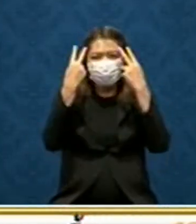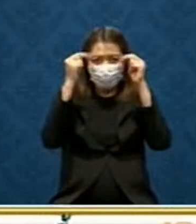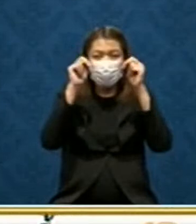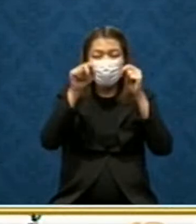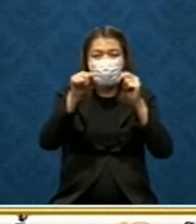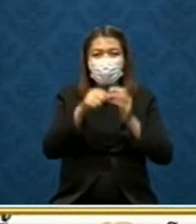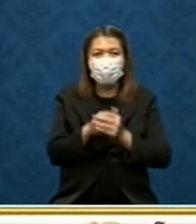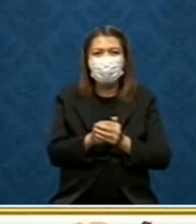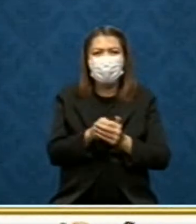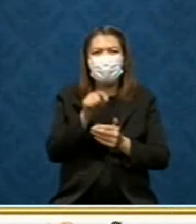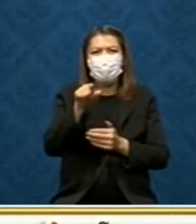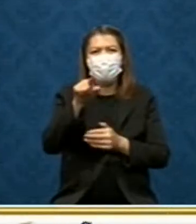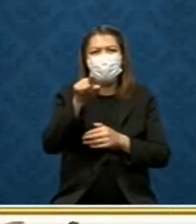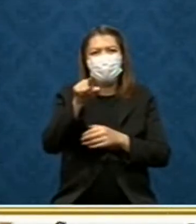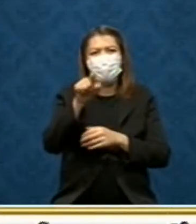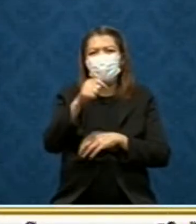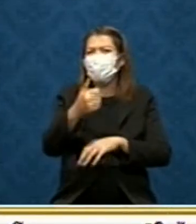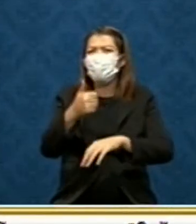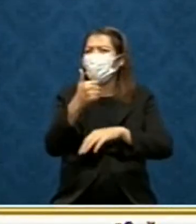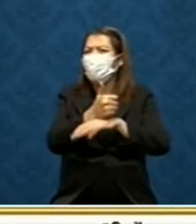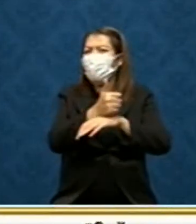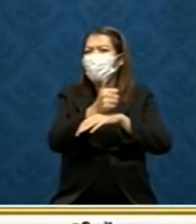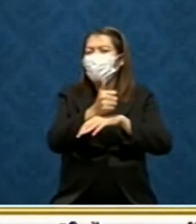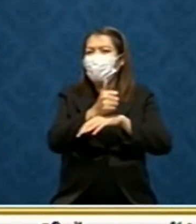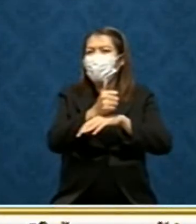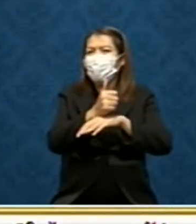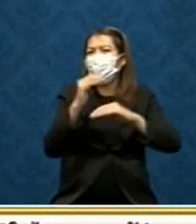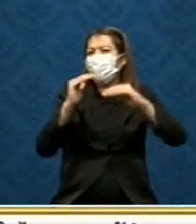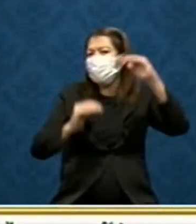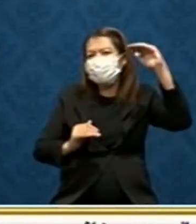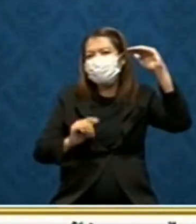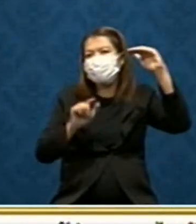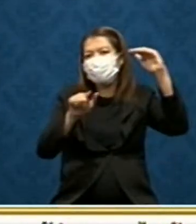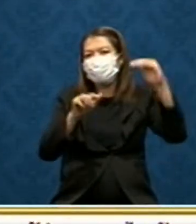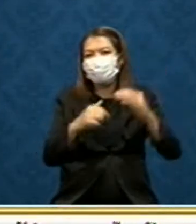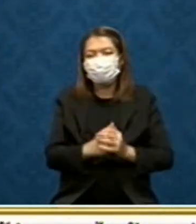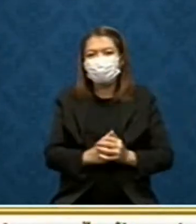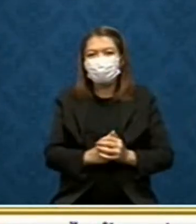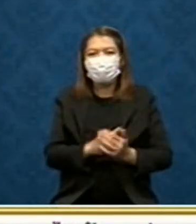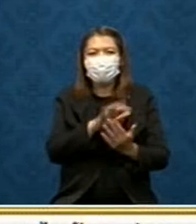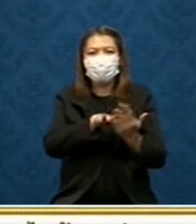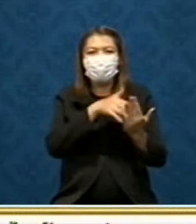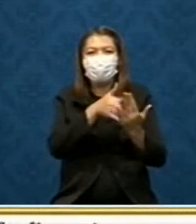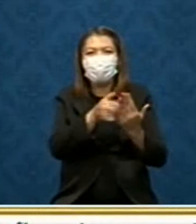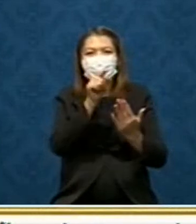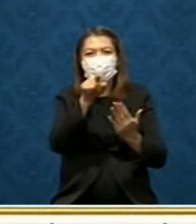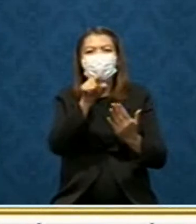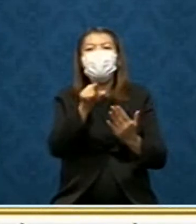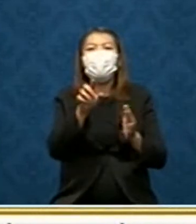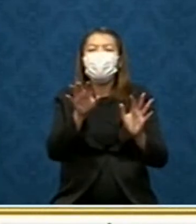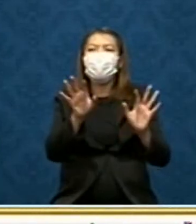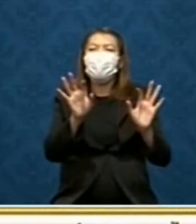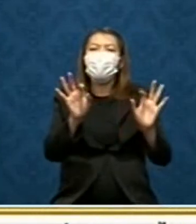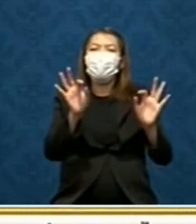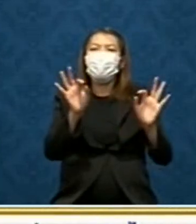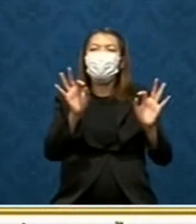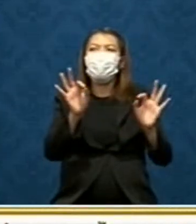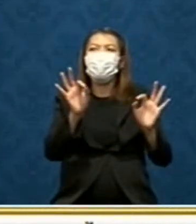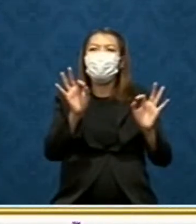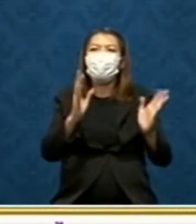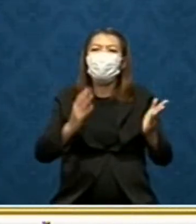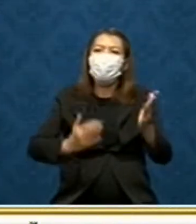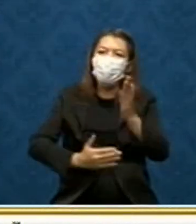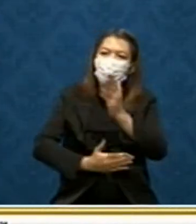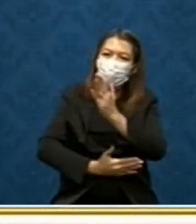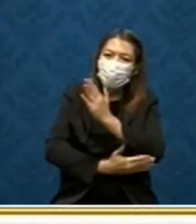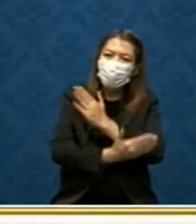ก ท่านเป็นบิดาแ anxiety Marinaansi พูด พอเหยโบายนี้ โอเคโอกาสทท่านจะ